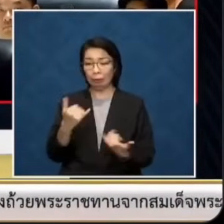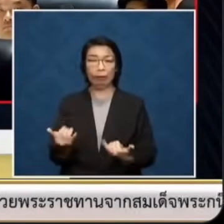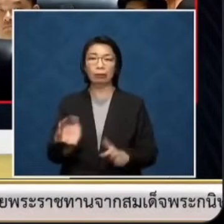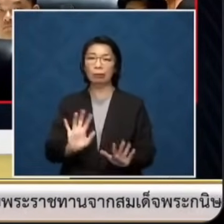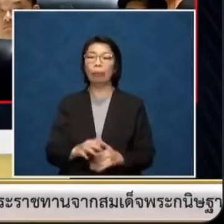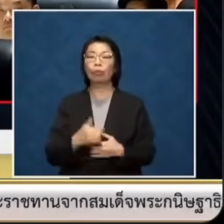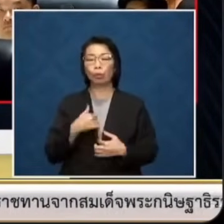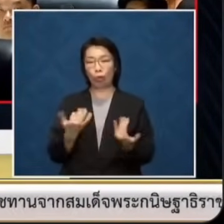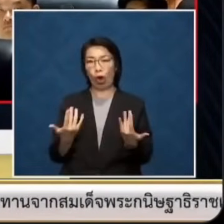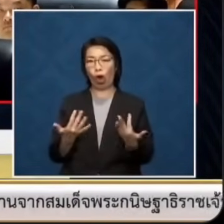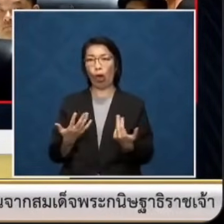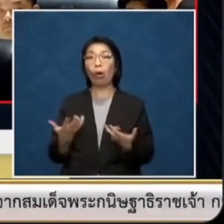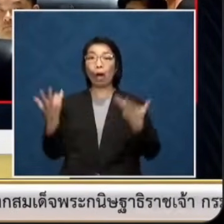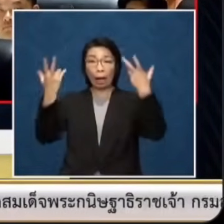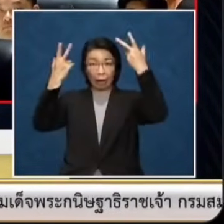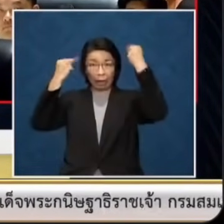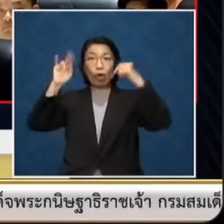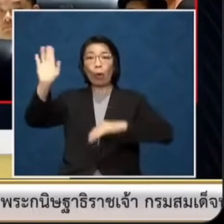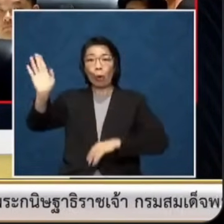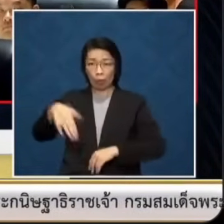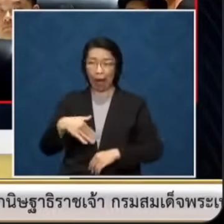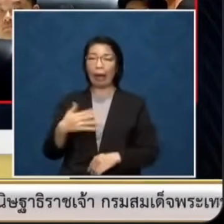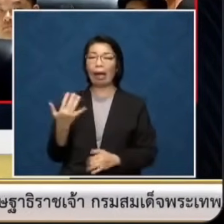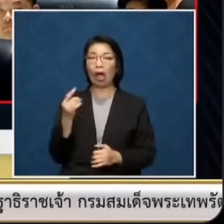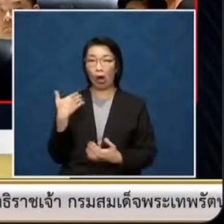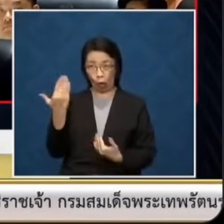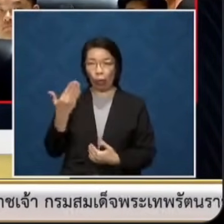ผมจะนั่งรอท่านนายกมาตอบอีก2กระทู้สด